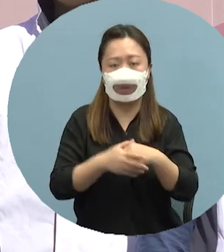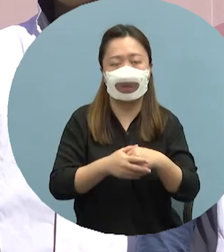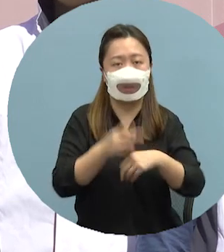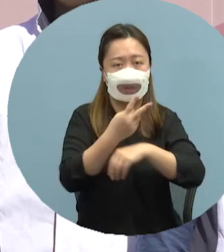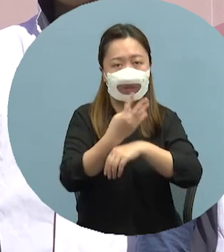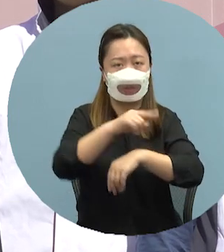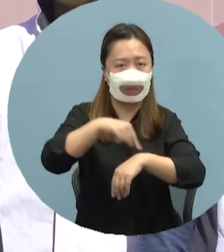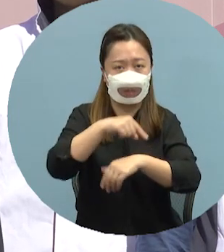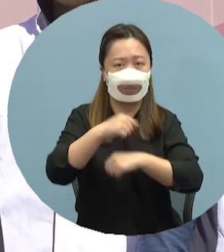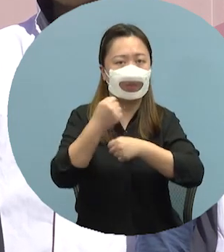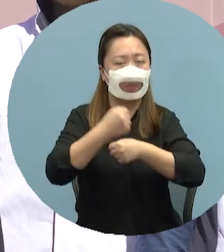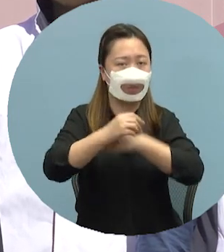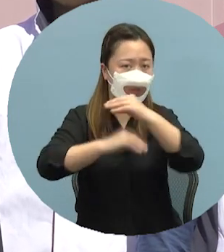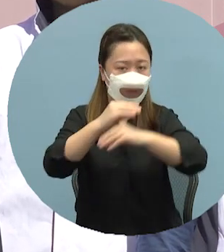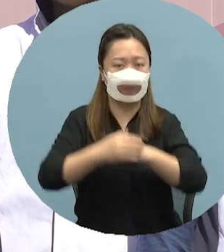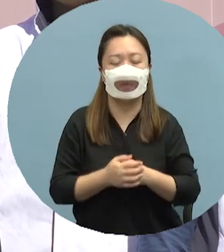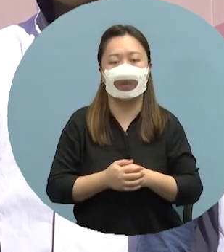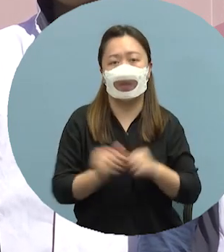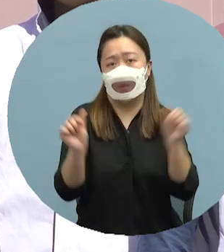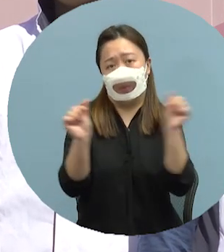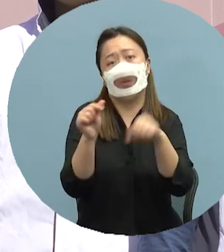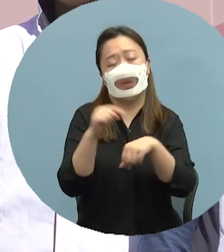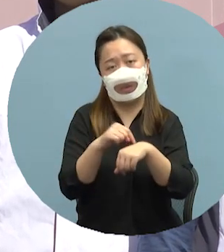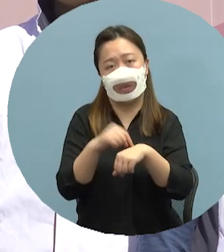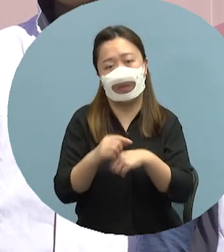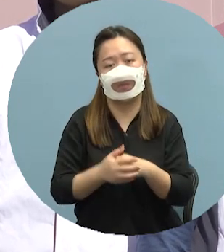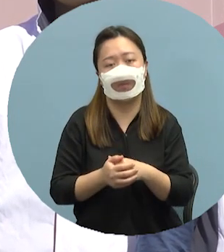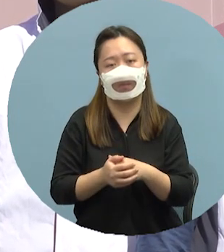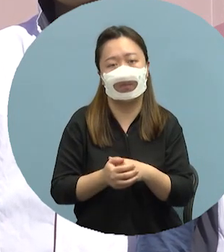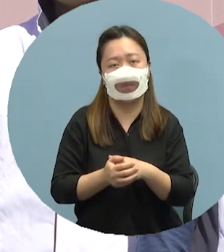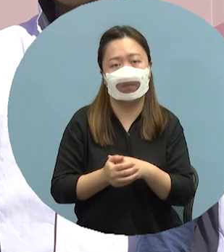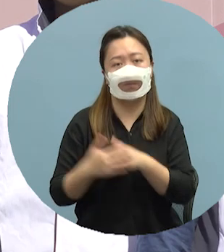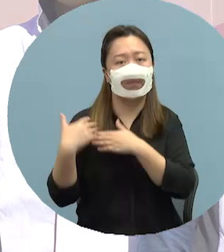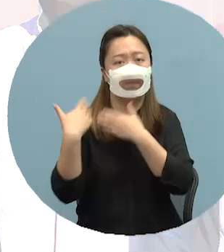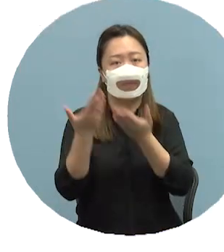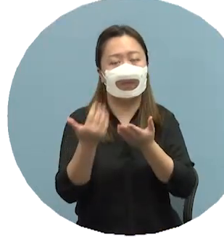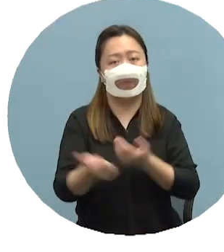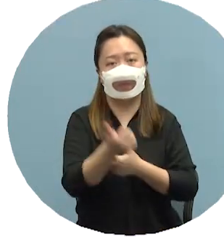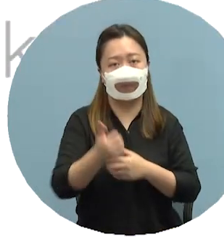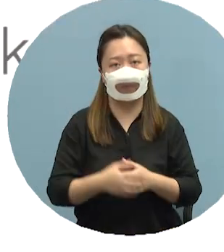24小時施工，在這麼短時期就可以交付給我們